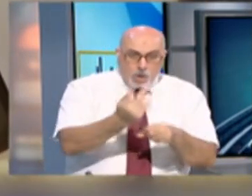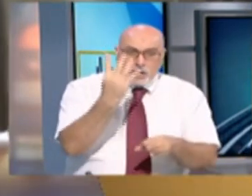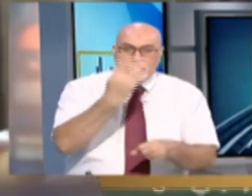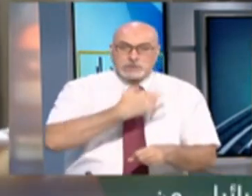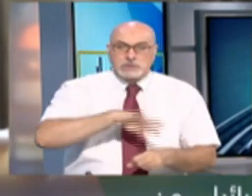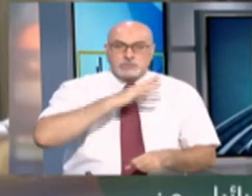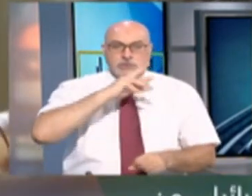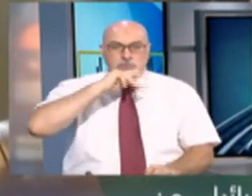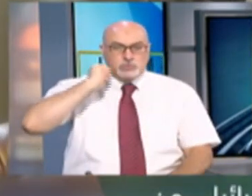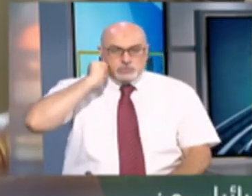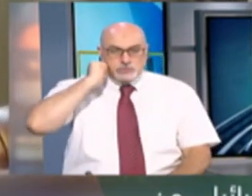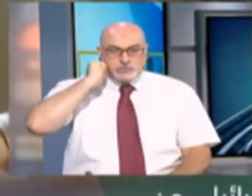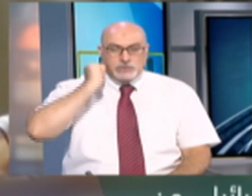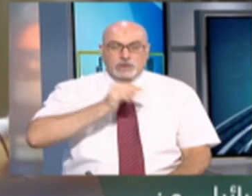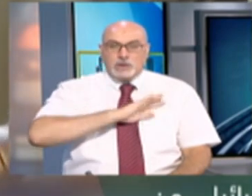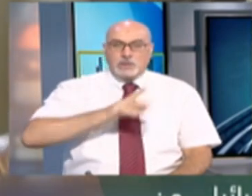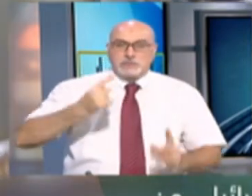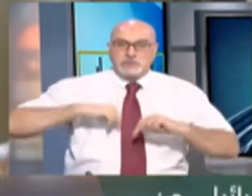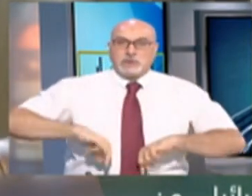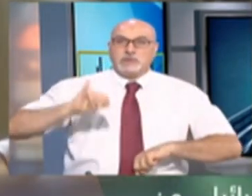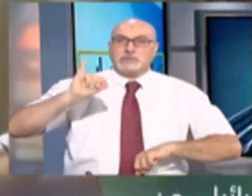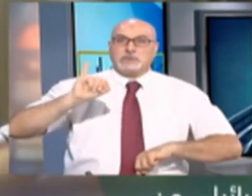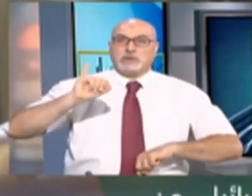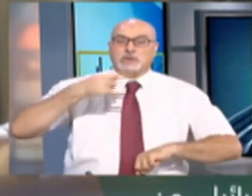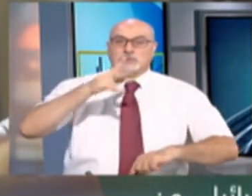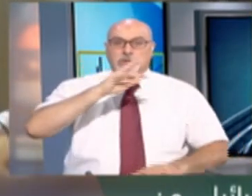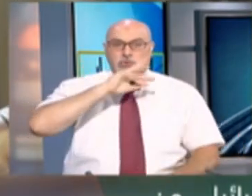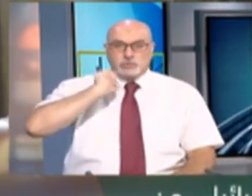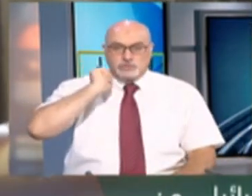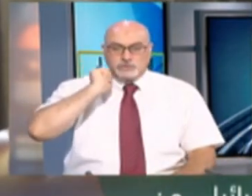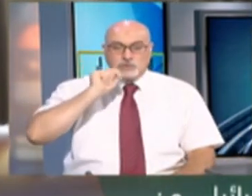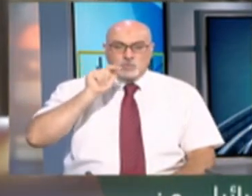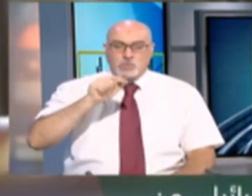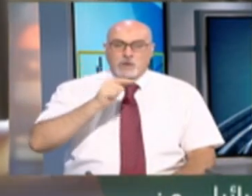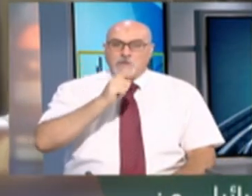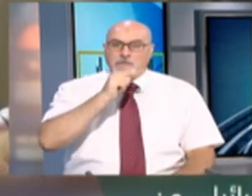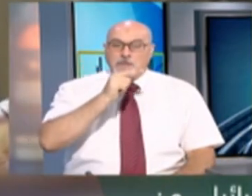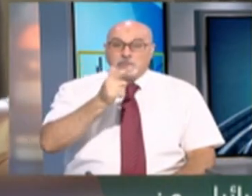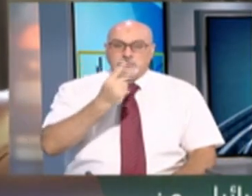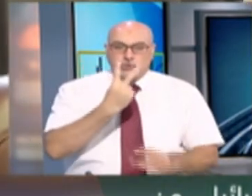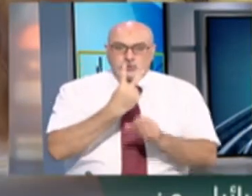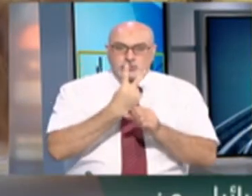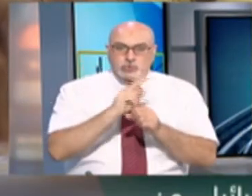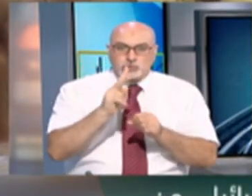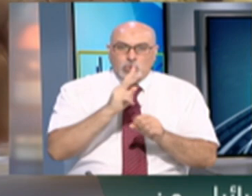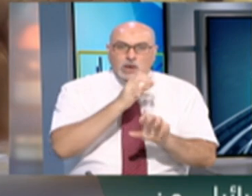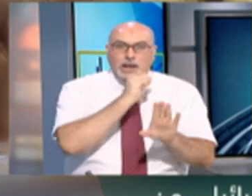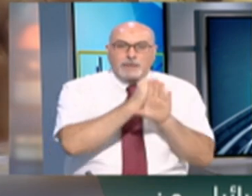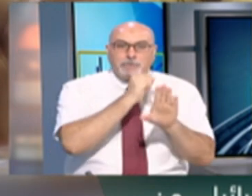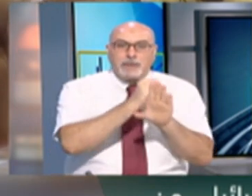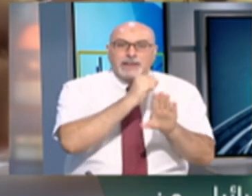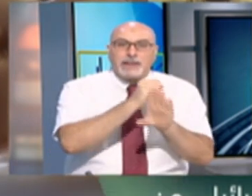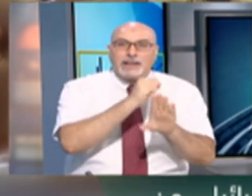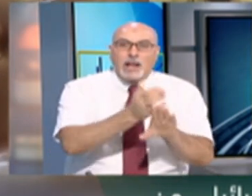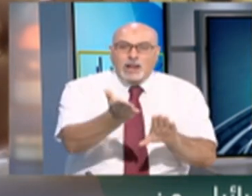على أرضه، آخرهم وزيرة الداخلية إيليت شاكيد التي توصف بأنها أخطر من المجرم نتنياهو تطرفا. كيف